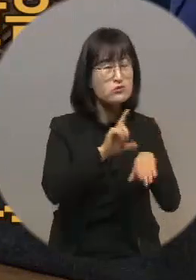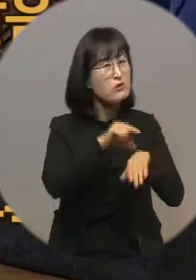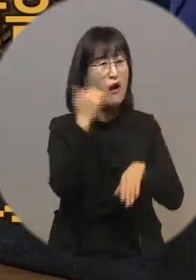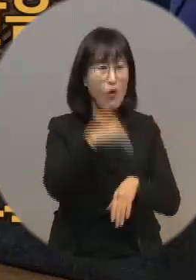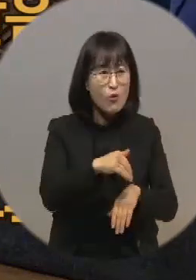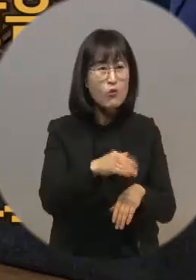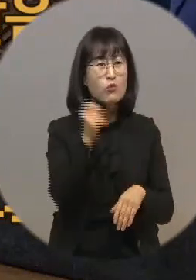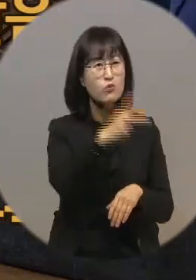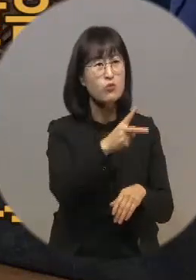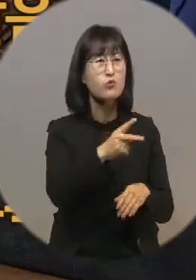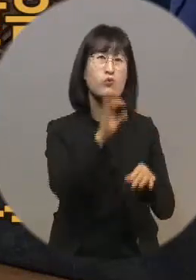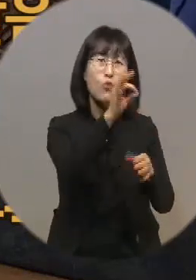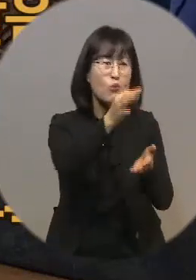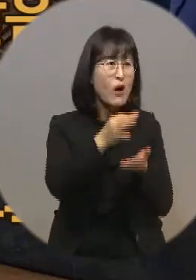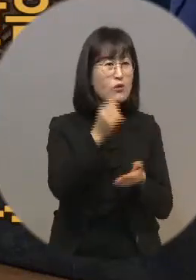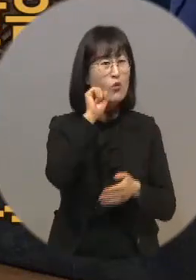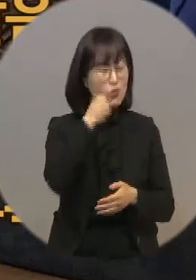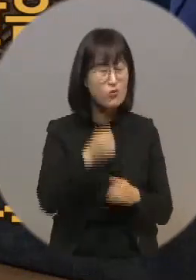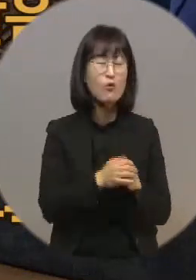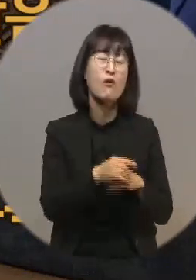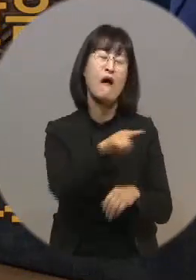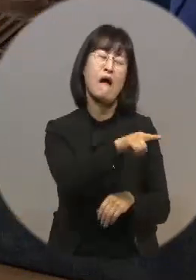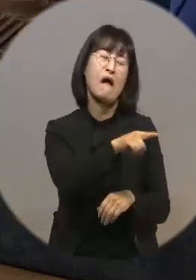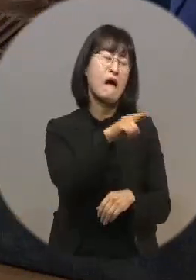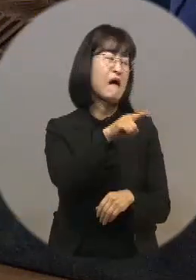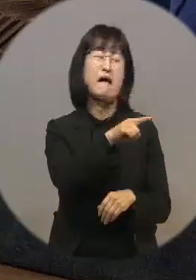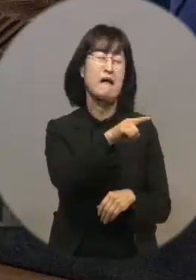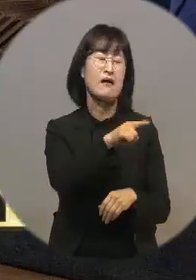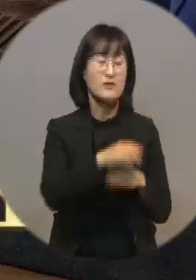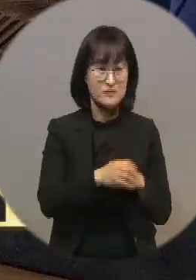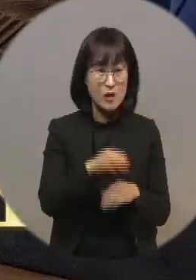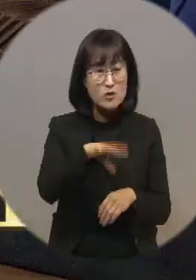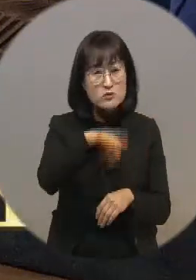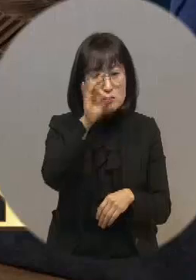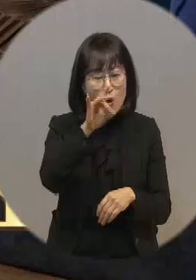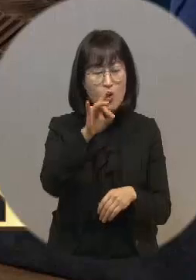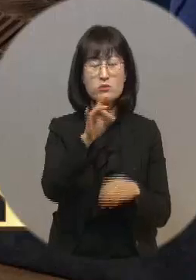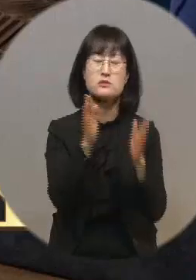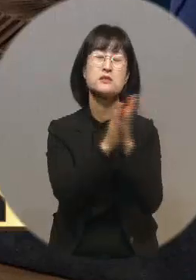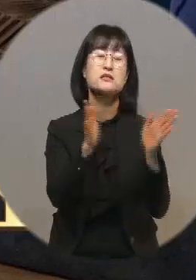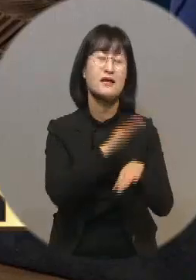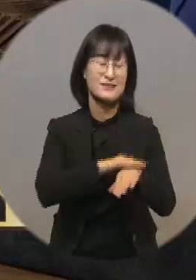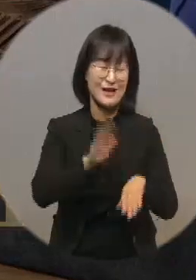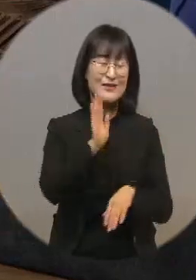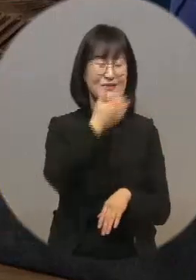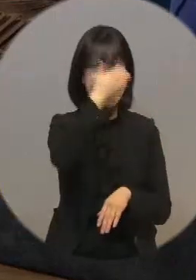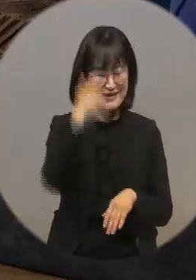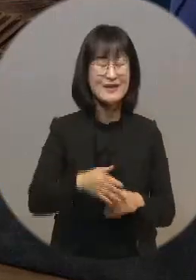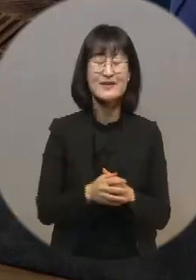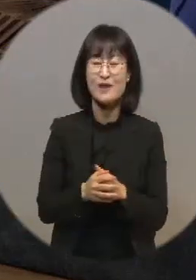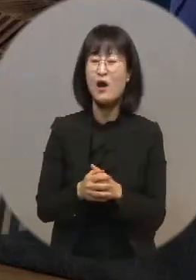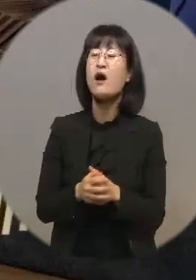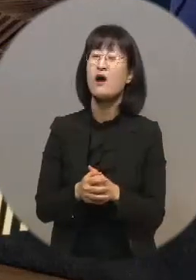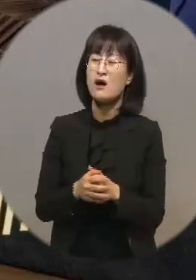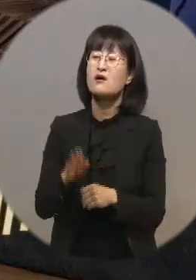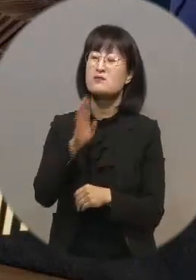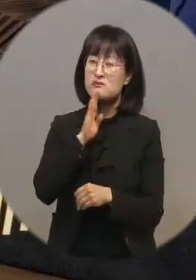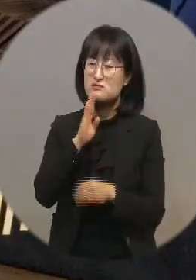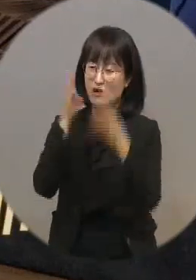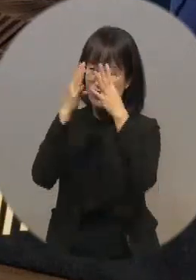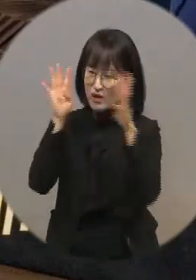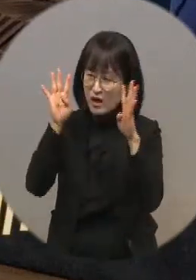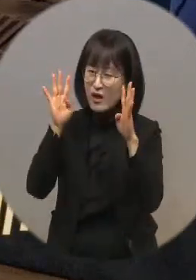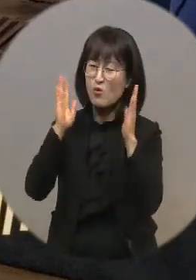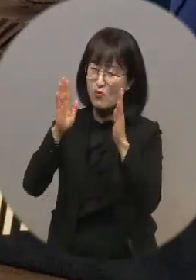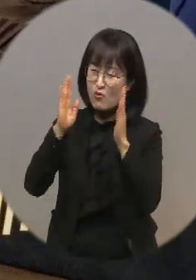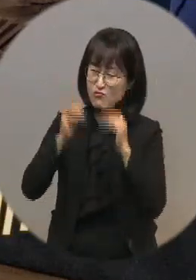또 장학금을 못 받아. 저 첫 코를 잘 깬 것 같아요. 주옥 씨 얘기 들으니까 얼마나 악착같이 대학생활을 했을까